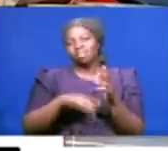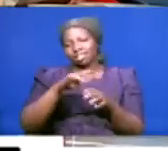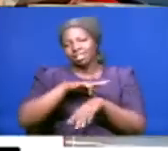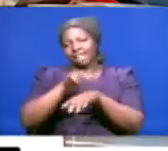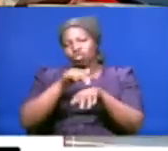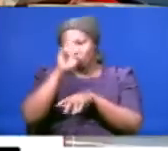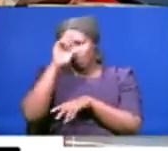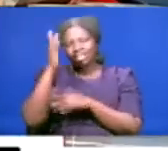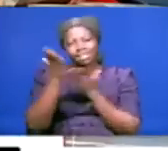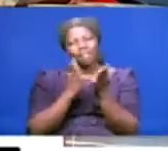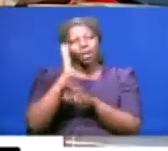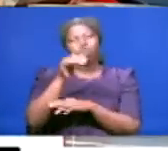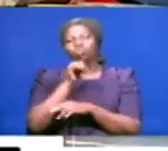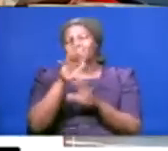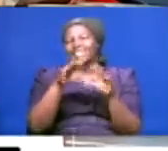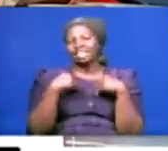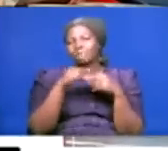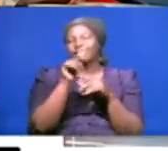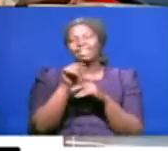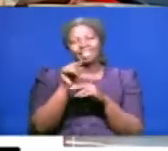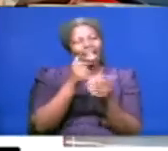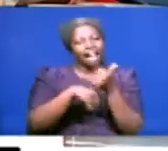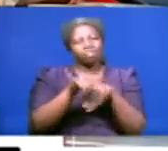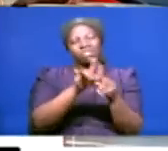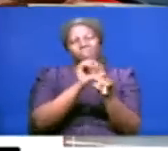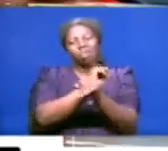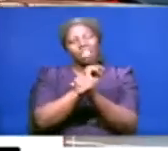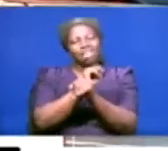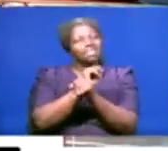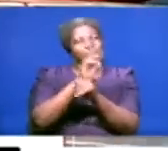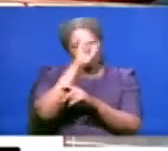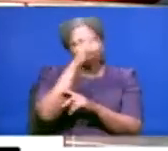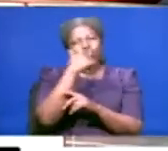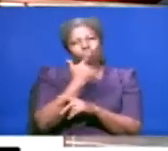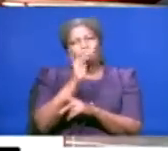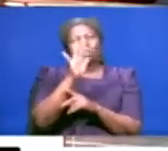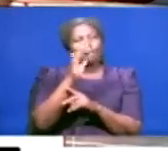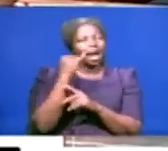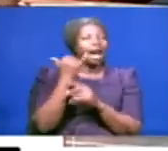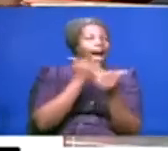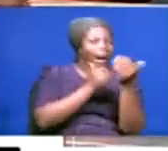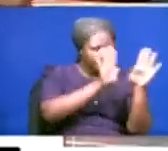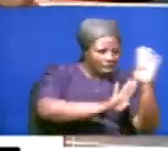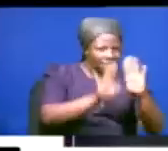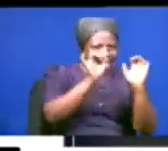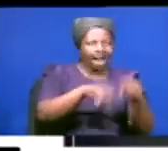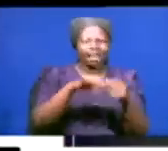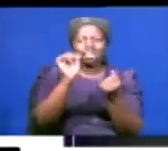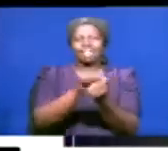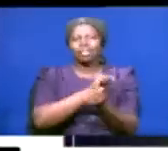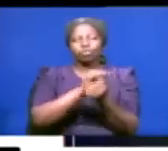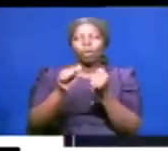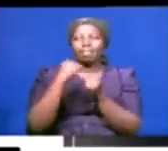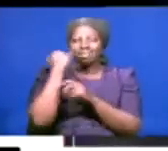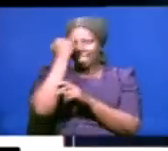kama hivyo wala kuwakinga maafisa ambao mienendo yao italichafua jina la huduma ya polisi. Wewe umewahi